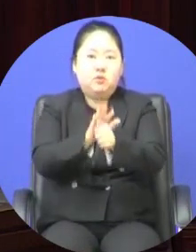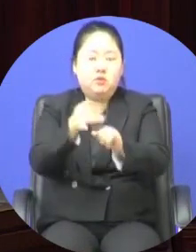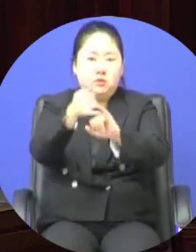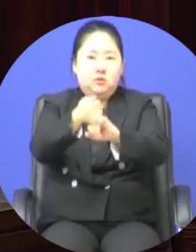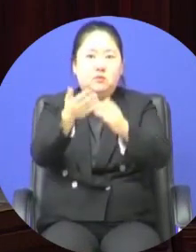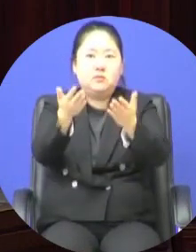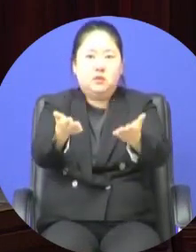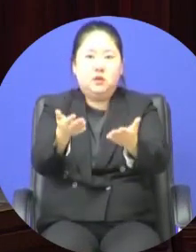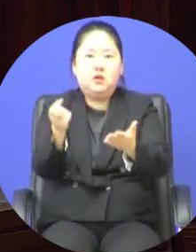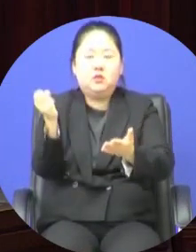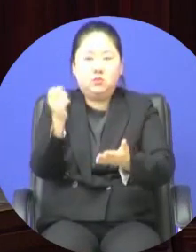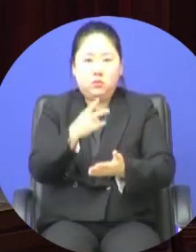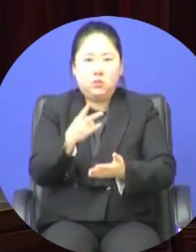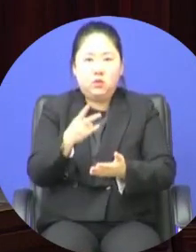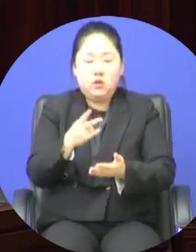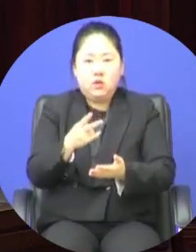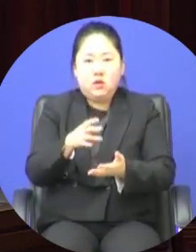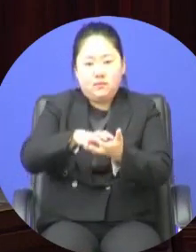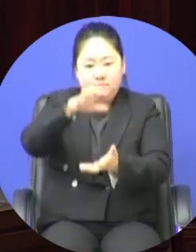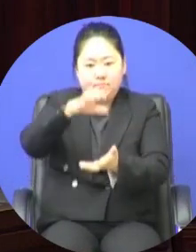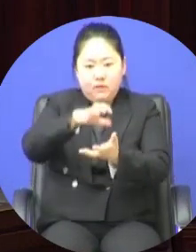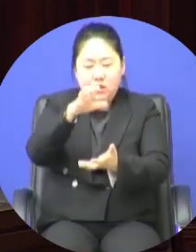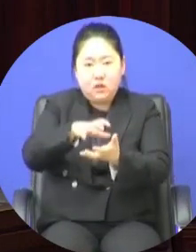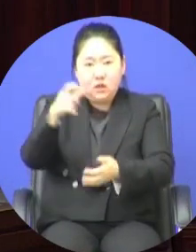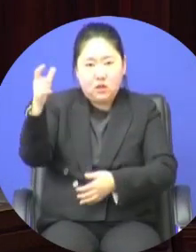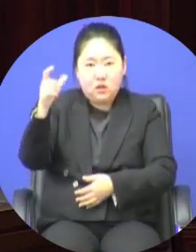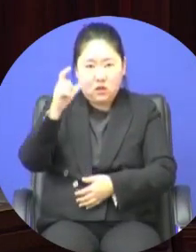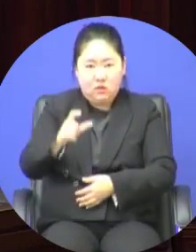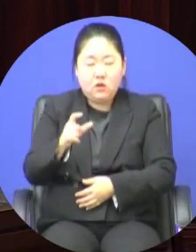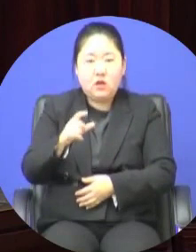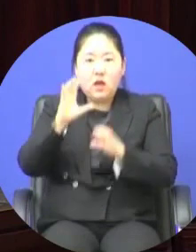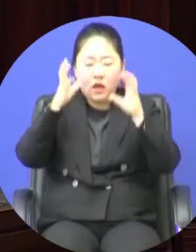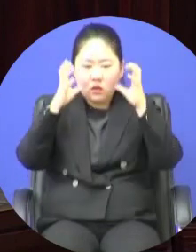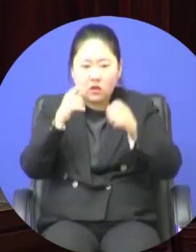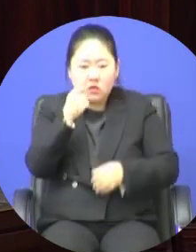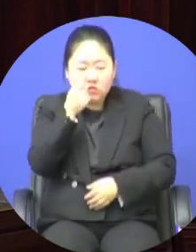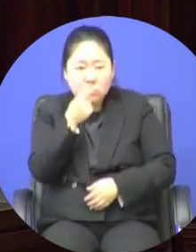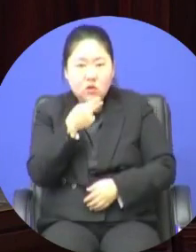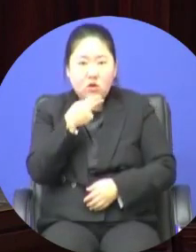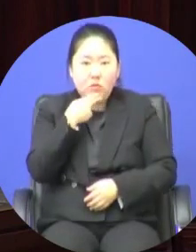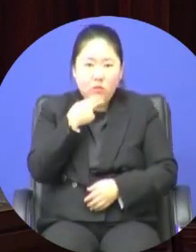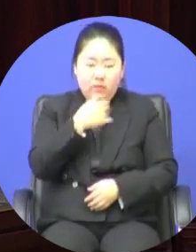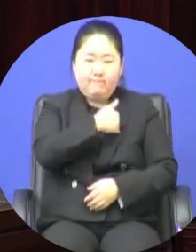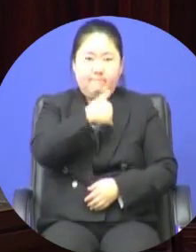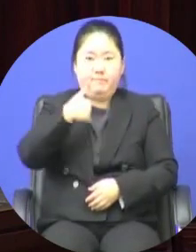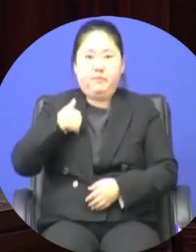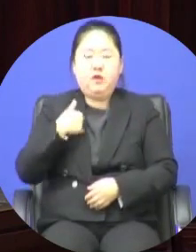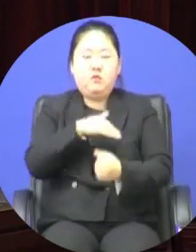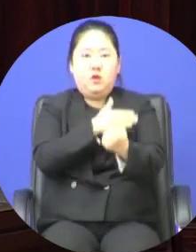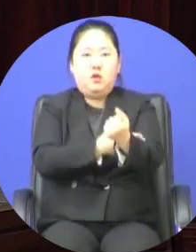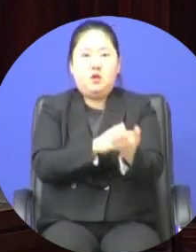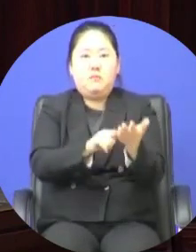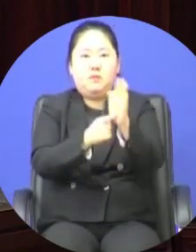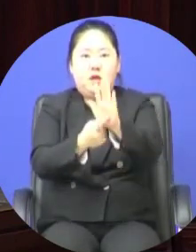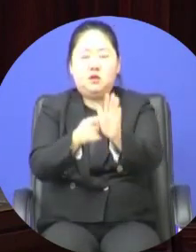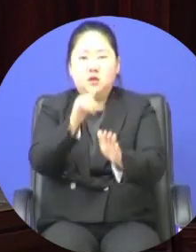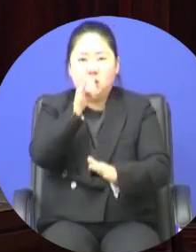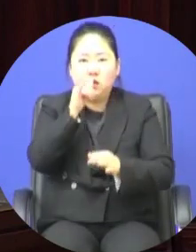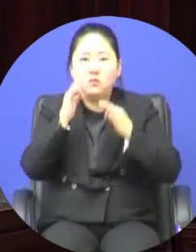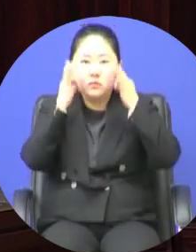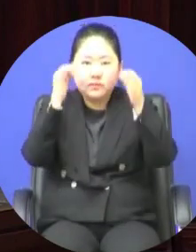복지 사각지대를 없애고 아동 돌봄을 강화해 아이들이 눈치 보지 않고 당당하게 권리를 누릴 수 있도록